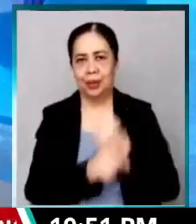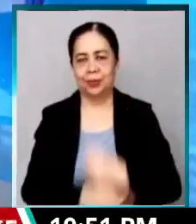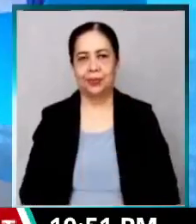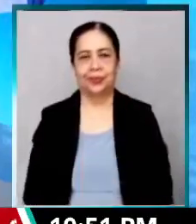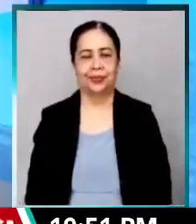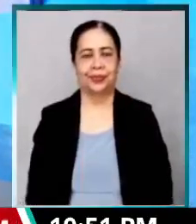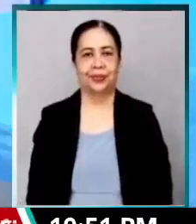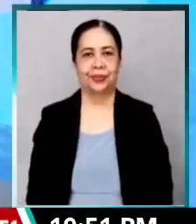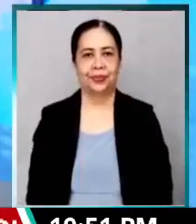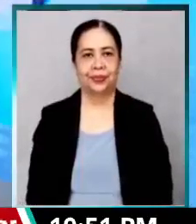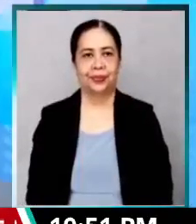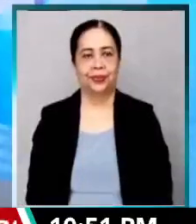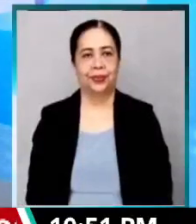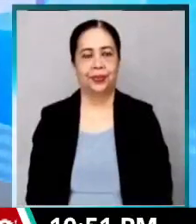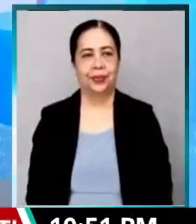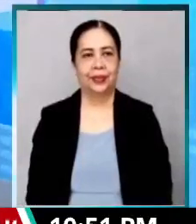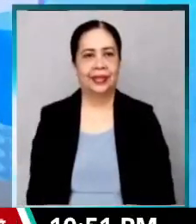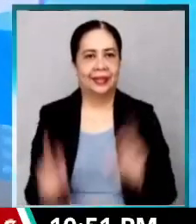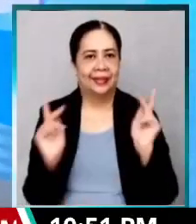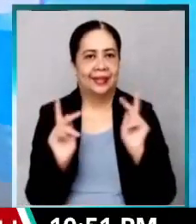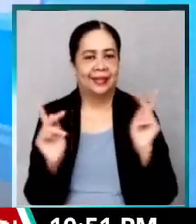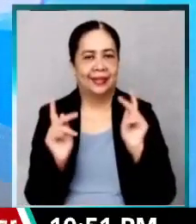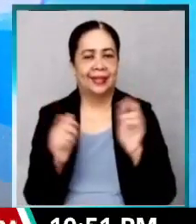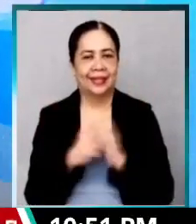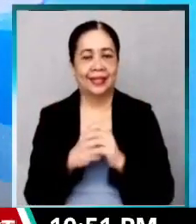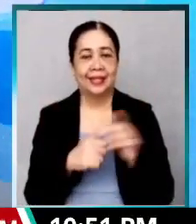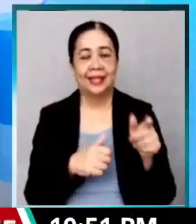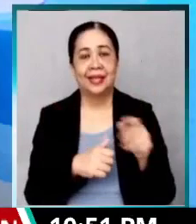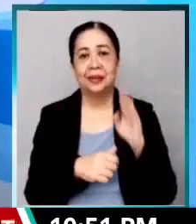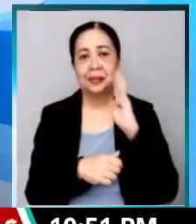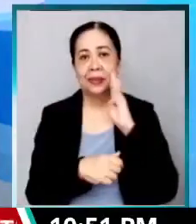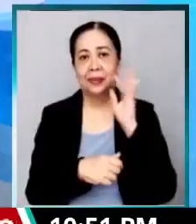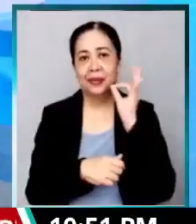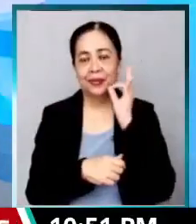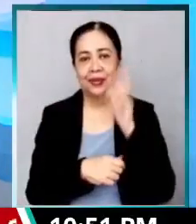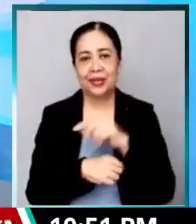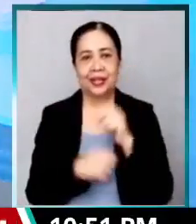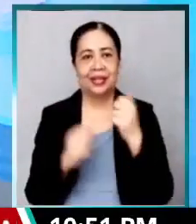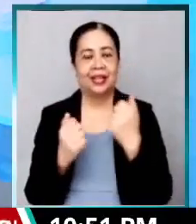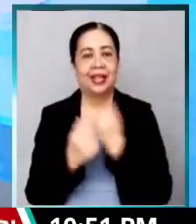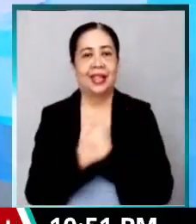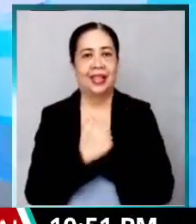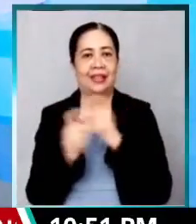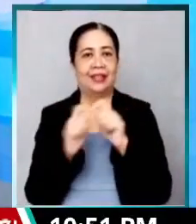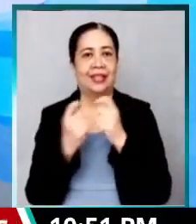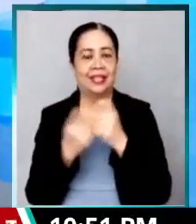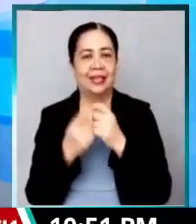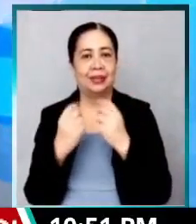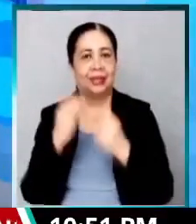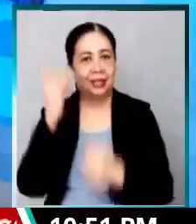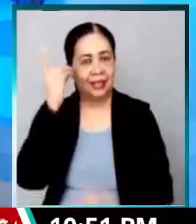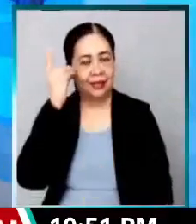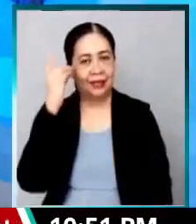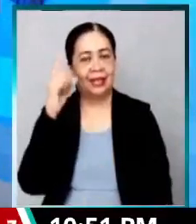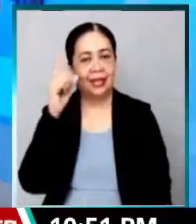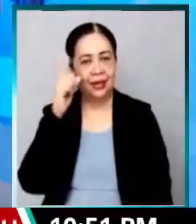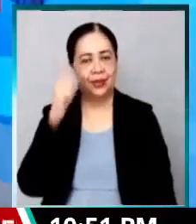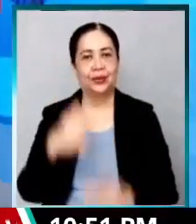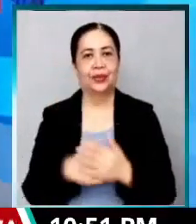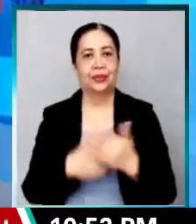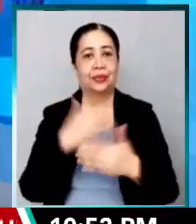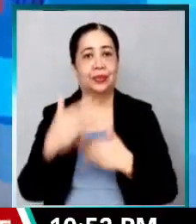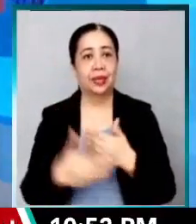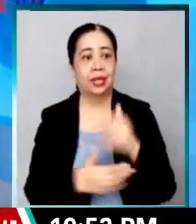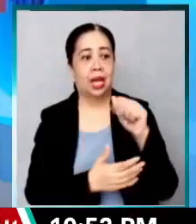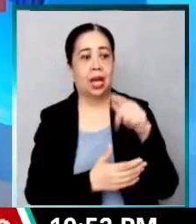Kilig overload ang birthday greeting ni Barbie Forteza sa ka-love team na si David Licauco. Ang OPM legend naman na Apo Hiking